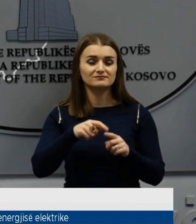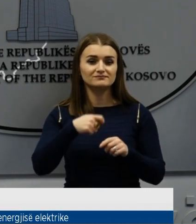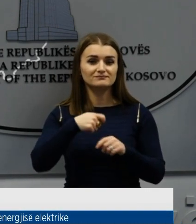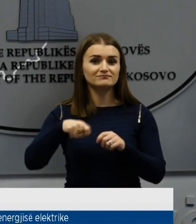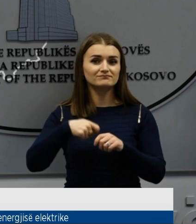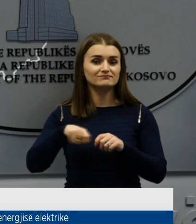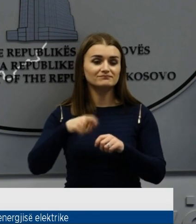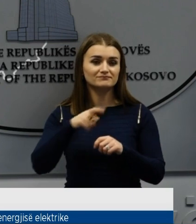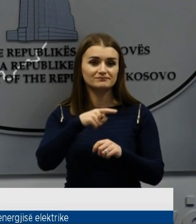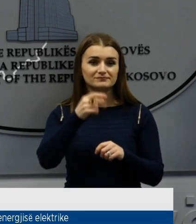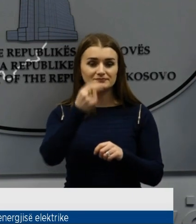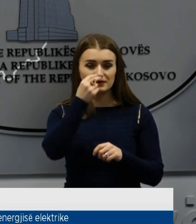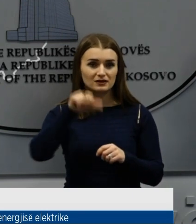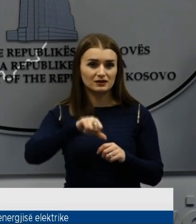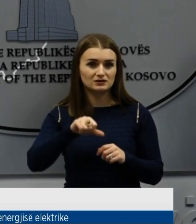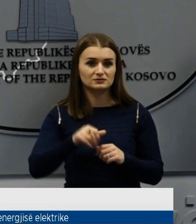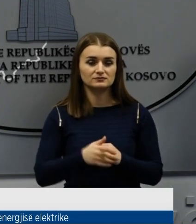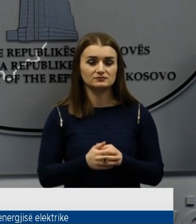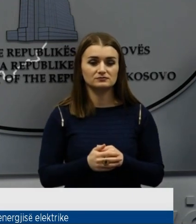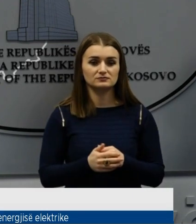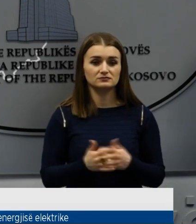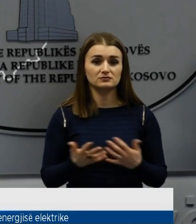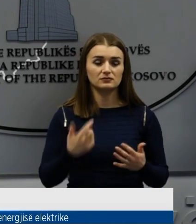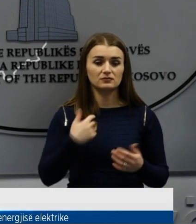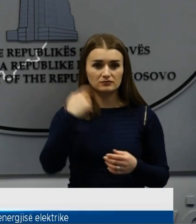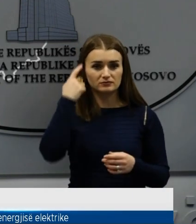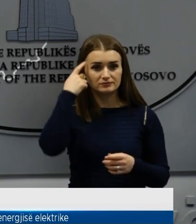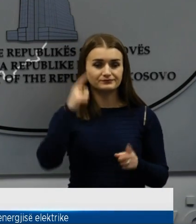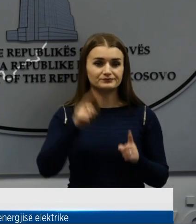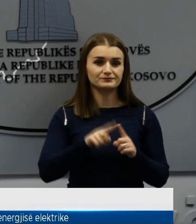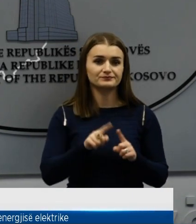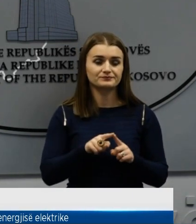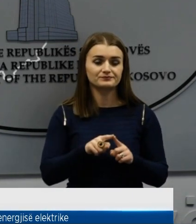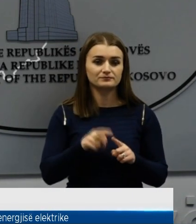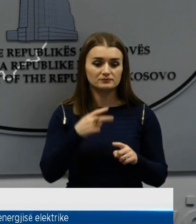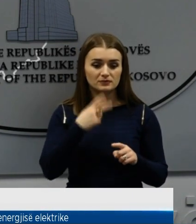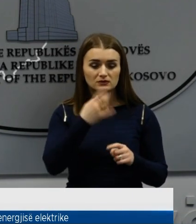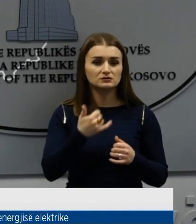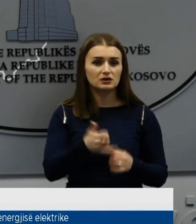që jemi duke e kaluar tregon sa mirë e kemi pasë që nuk e kemi marrë këtë vendim.